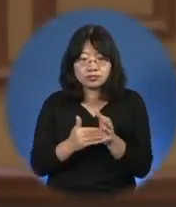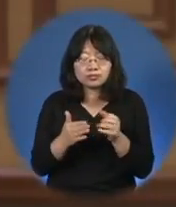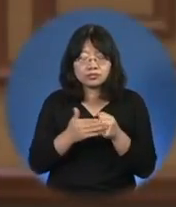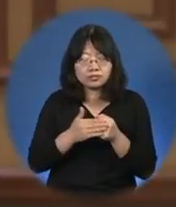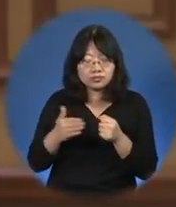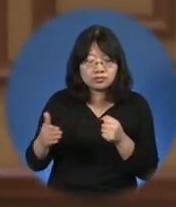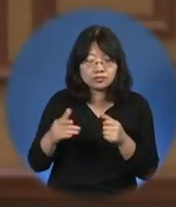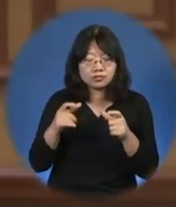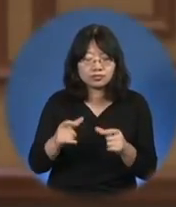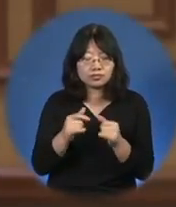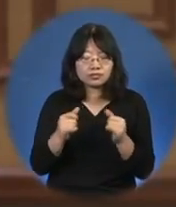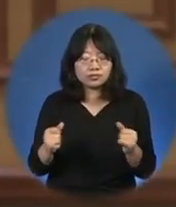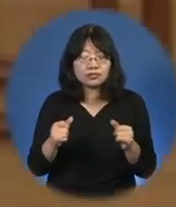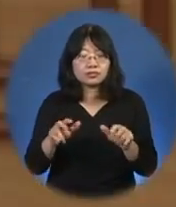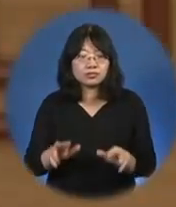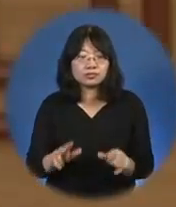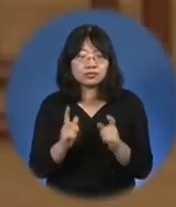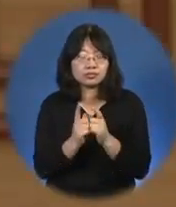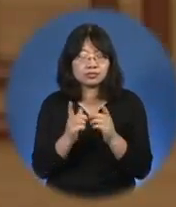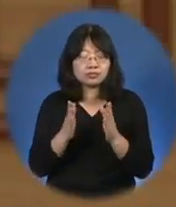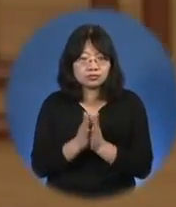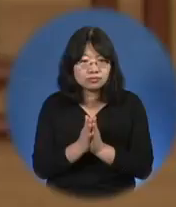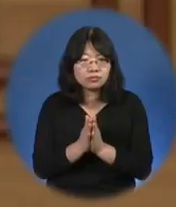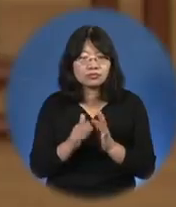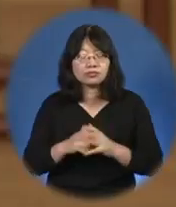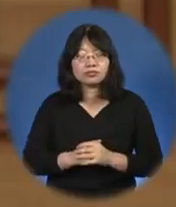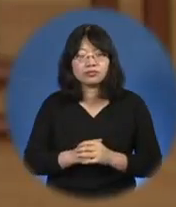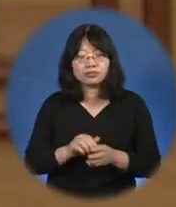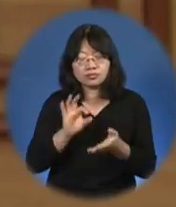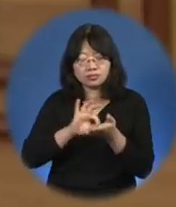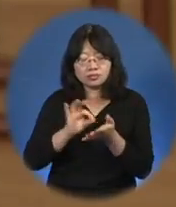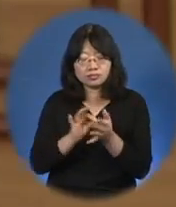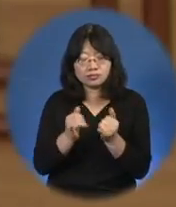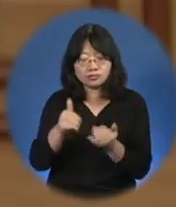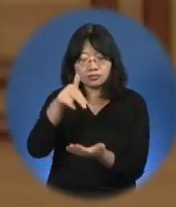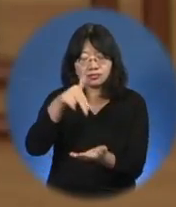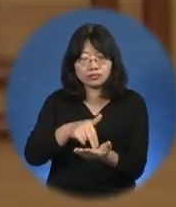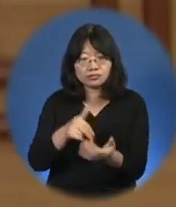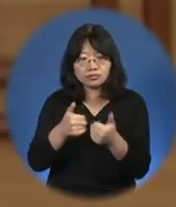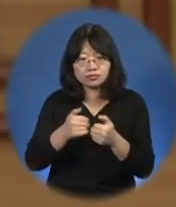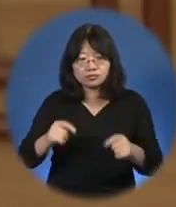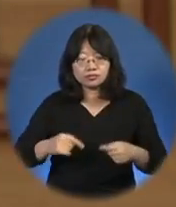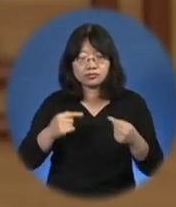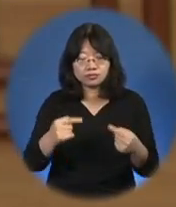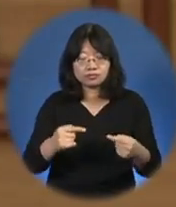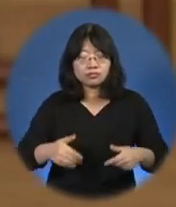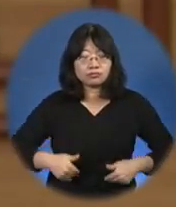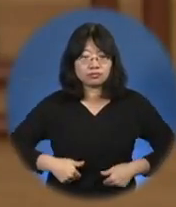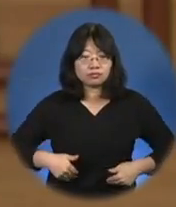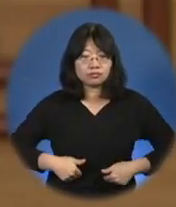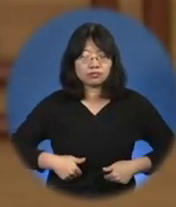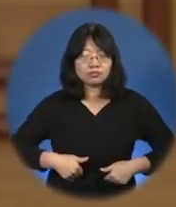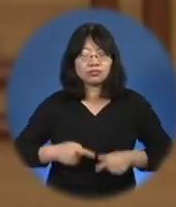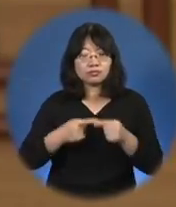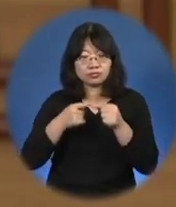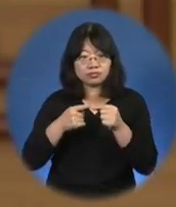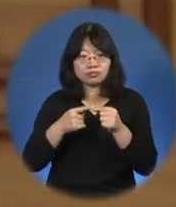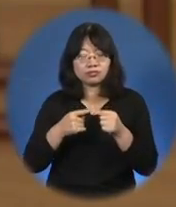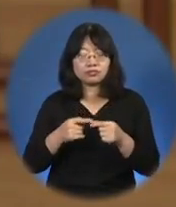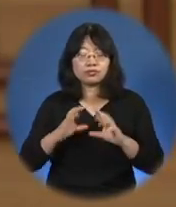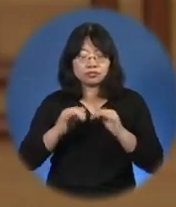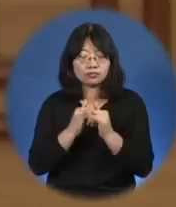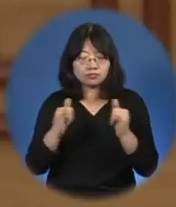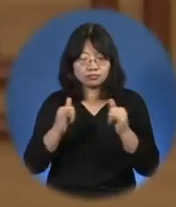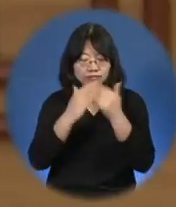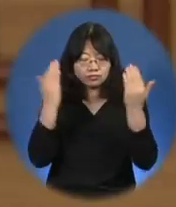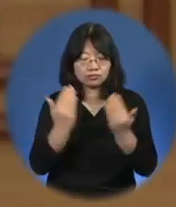그래서 시민들이 이제 직접 소비자로서 논의에 참여하는 게 필요하다 싶었고요. 예. 그래서